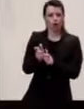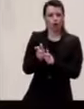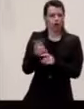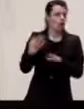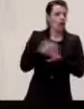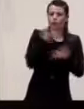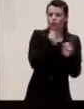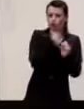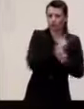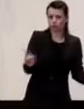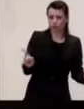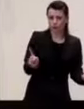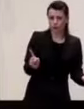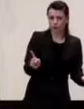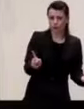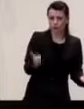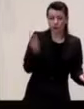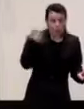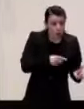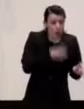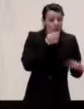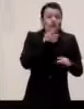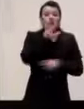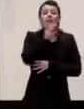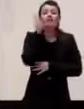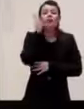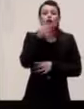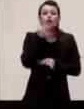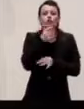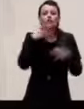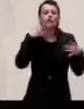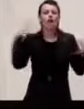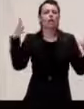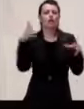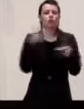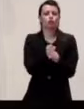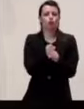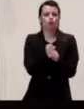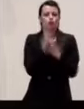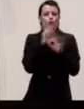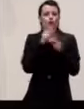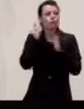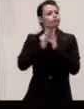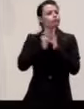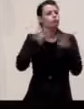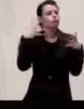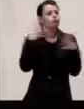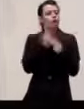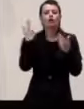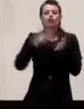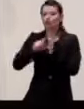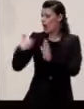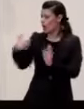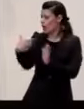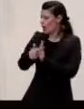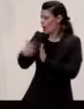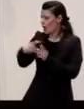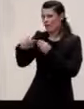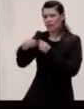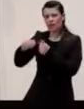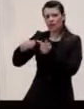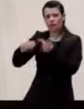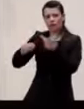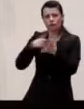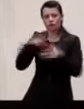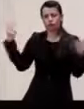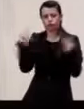fine di un percorso che è stato fatto, no? È la sintesi e la sistematizzazione di cose che avvenivano nelle ATS in